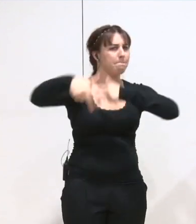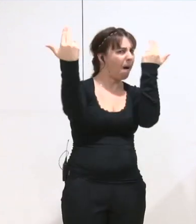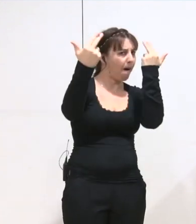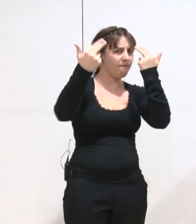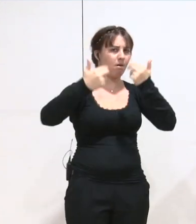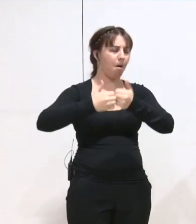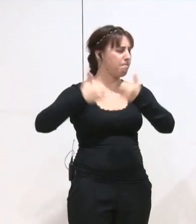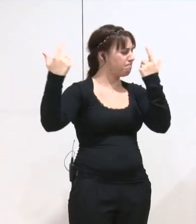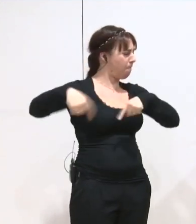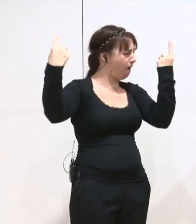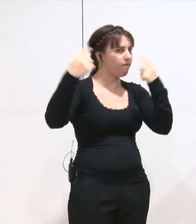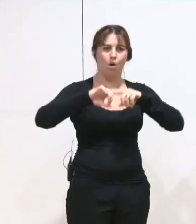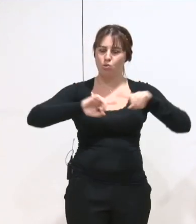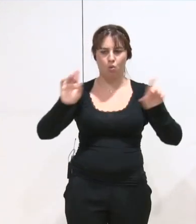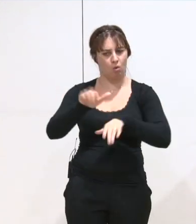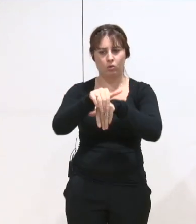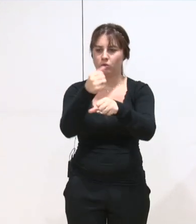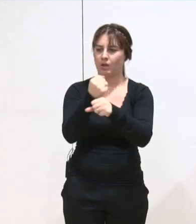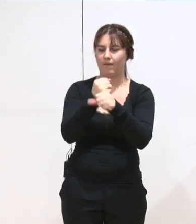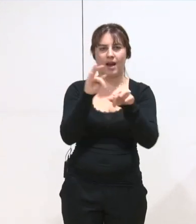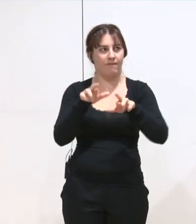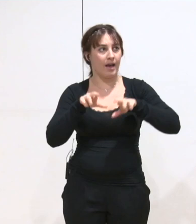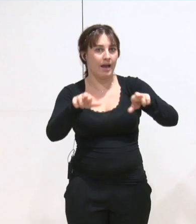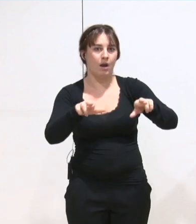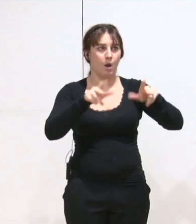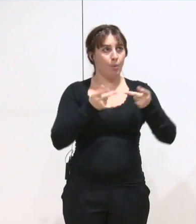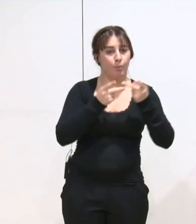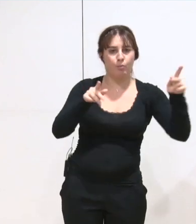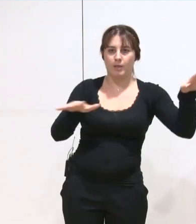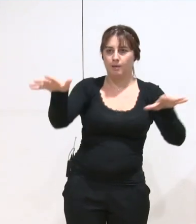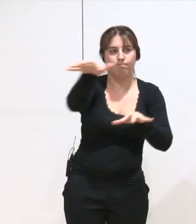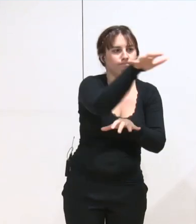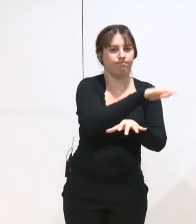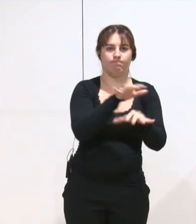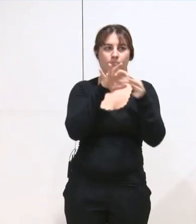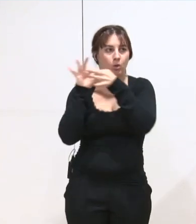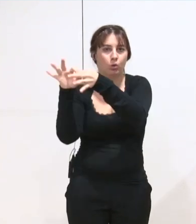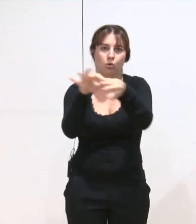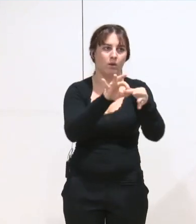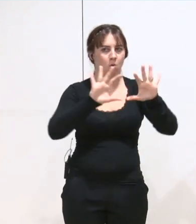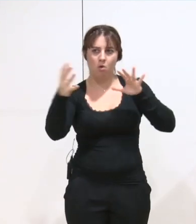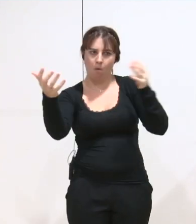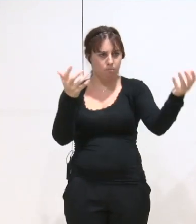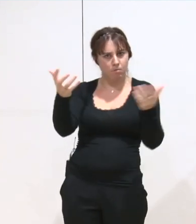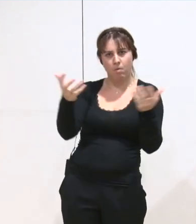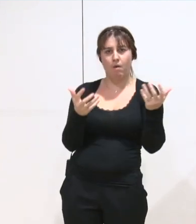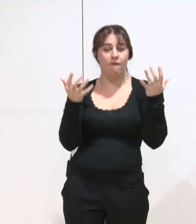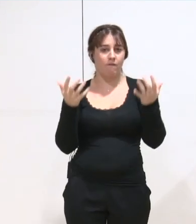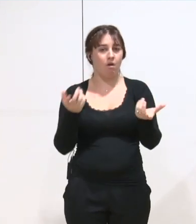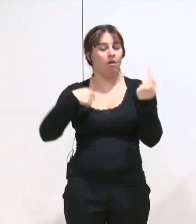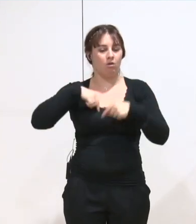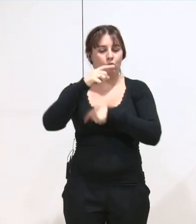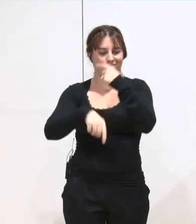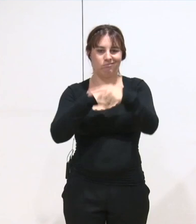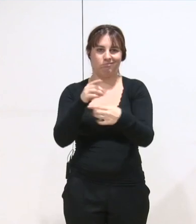continue. En termes d'espace public, en termes de logistique urbaine, en termes d'aménagement structurant de la ville. Nous leur ferons